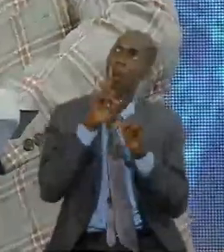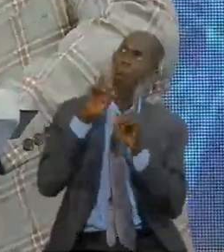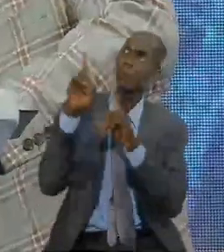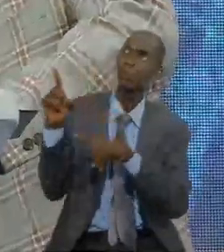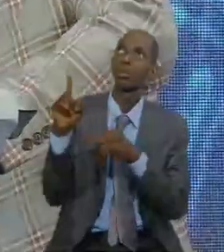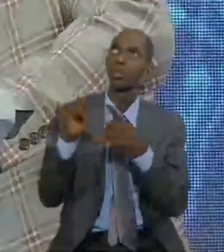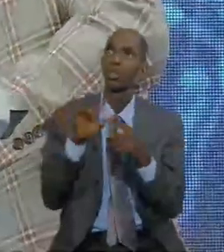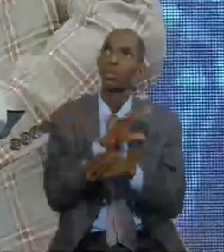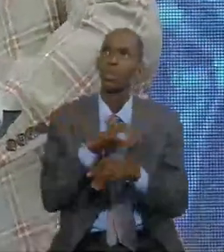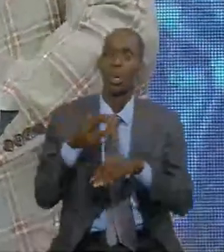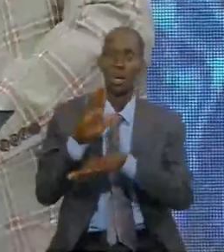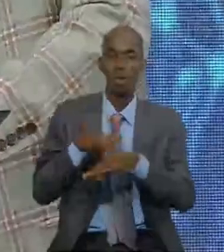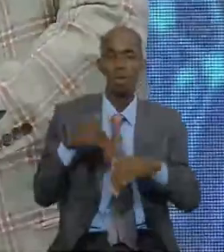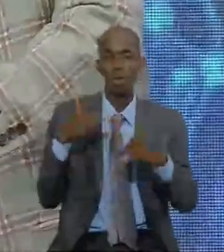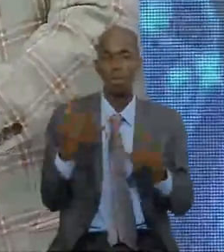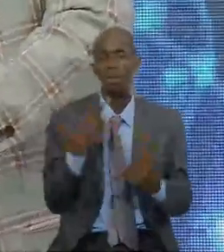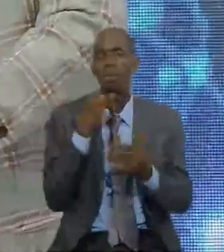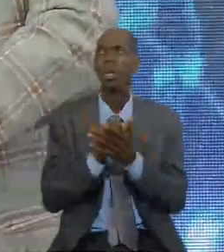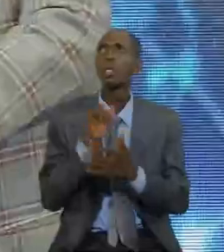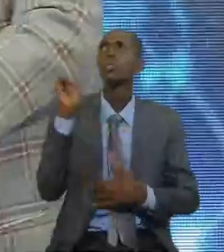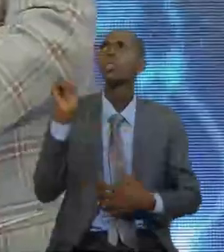veux répondre à Chris maintenant